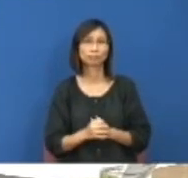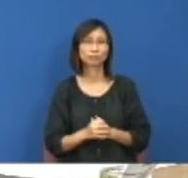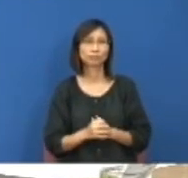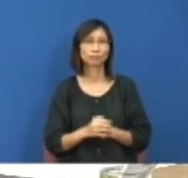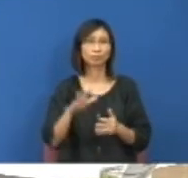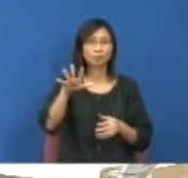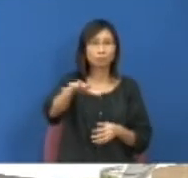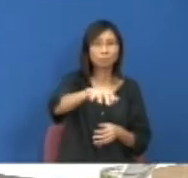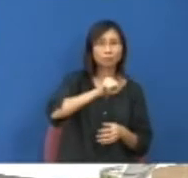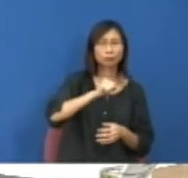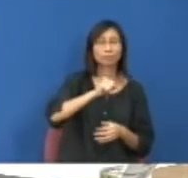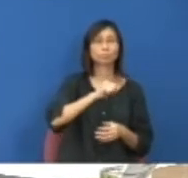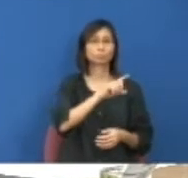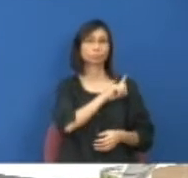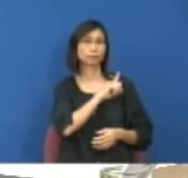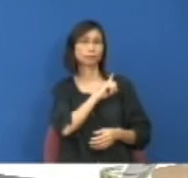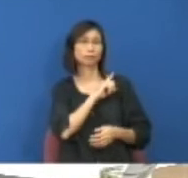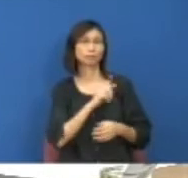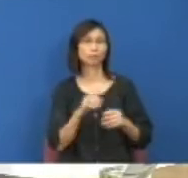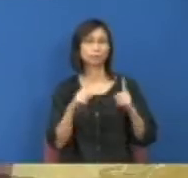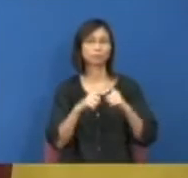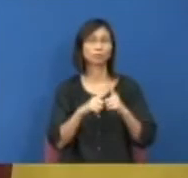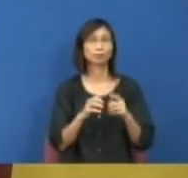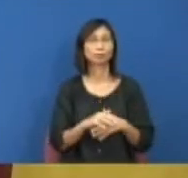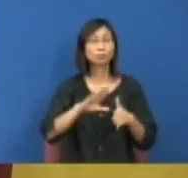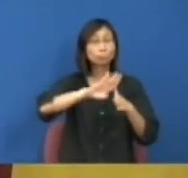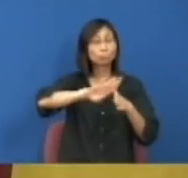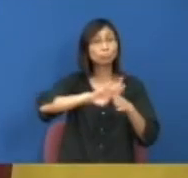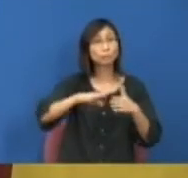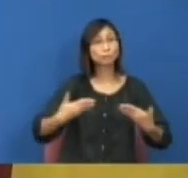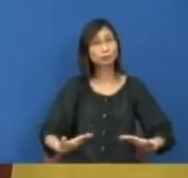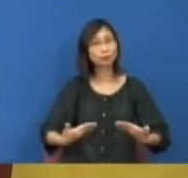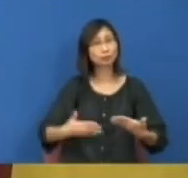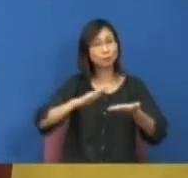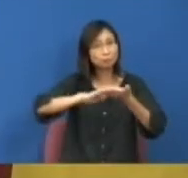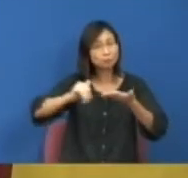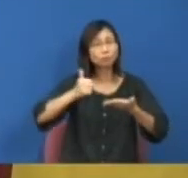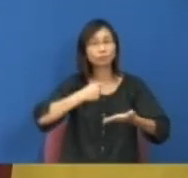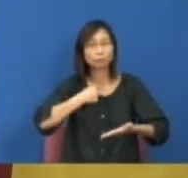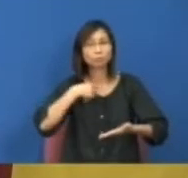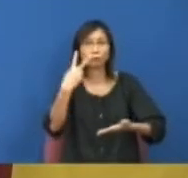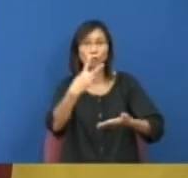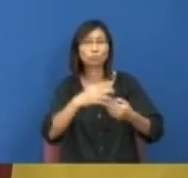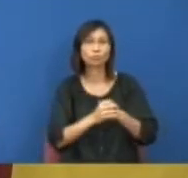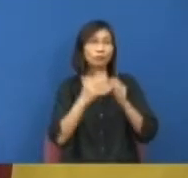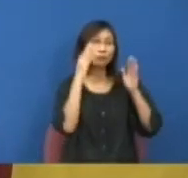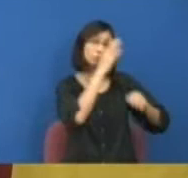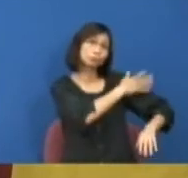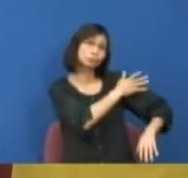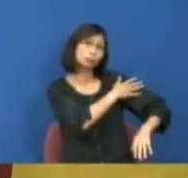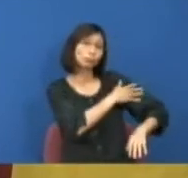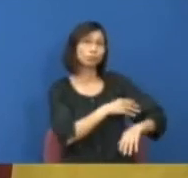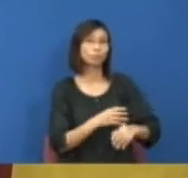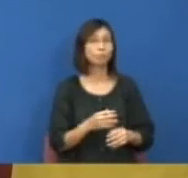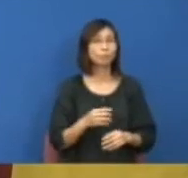吸納自己群眾嘅時候咧，都會用呢種方法。 所以其實呢度要搞清楚兩個概念，就係話我哋所講左翼究竟係指嗰個政治理